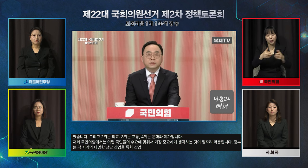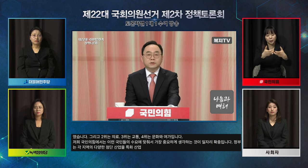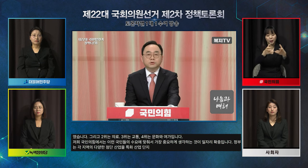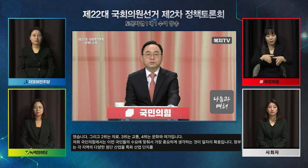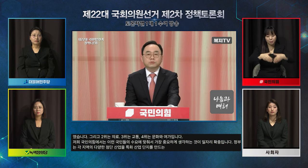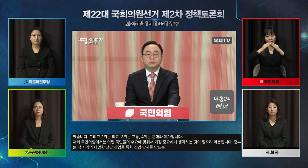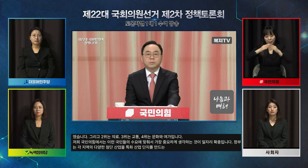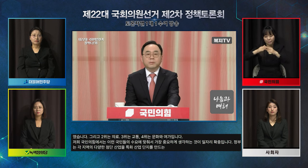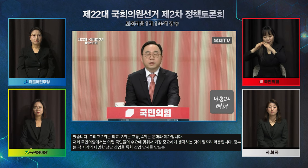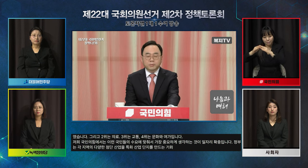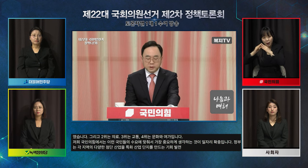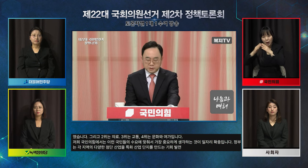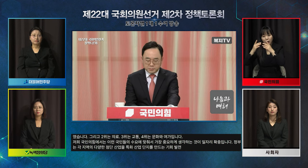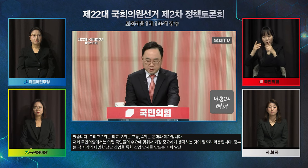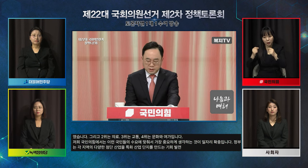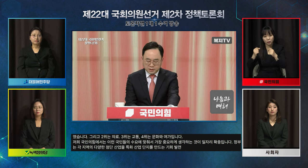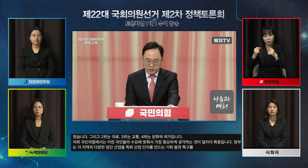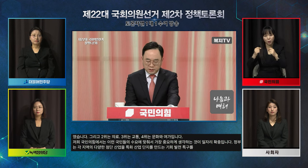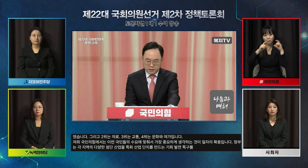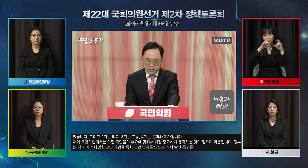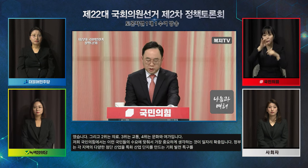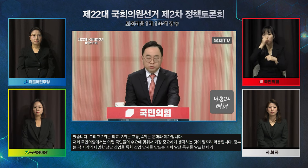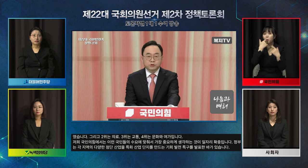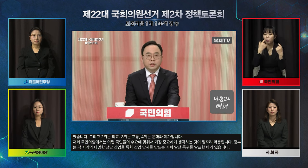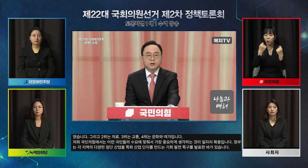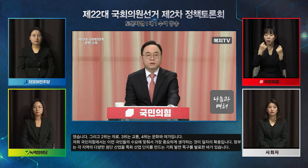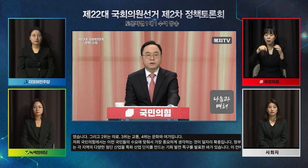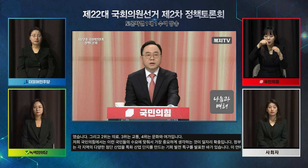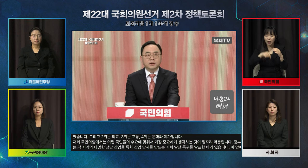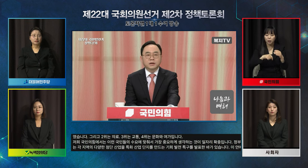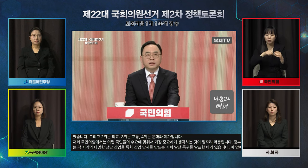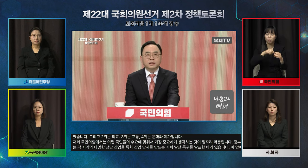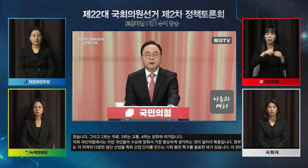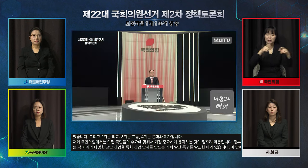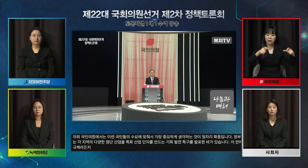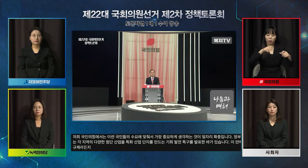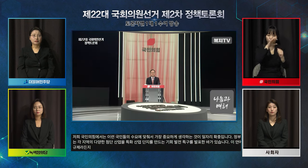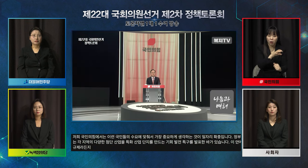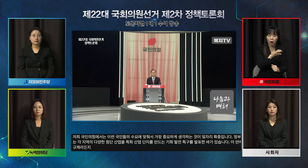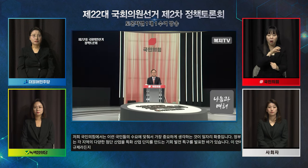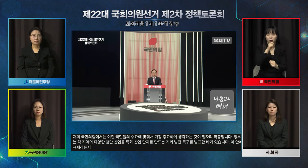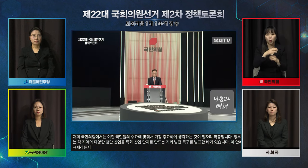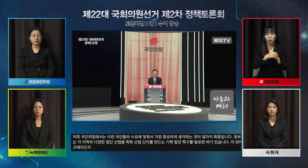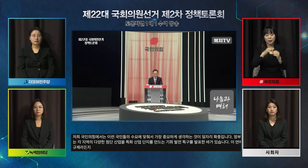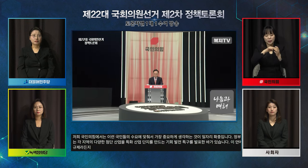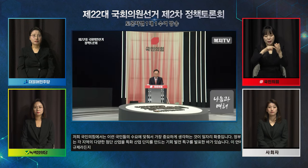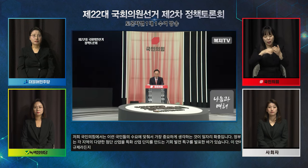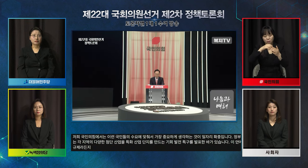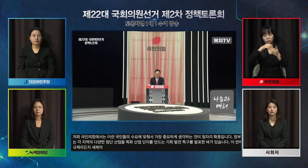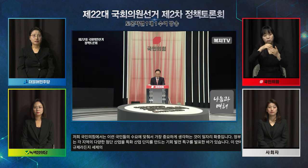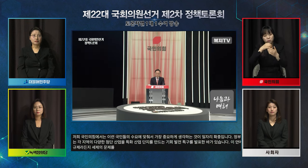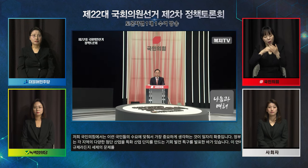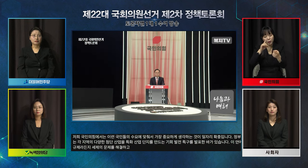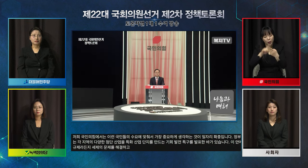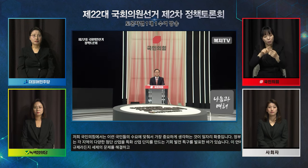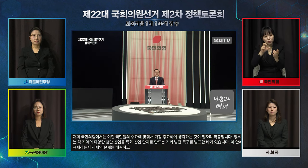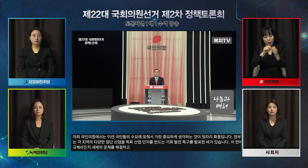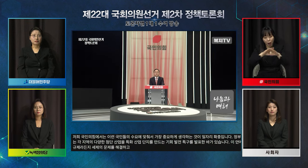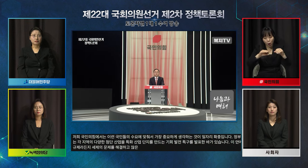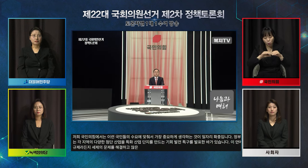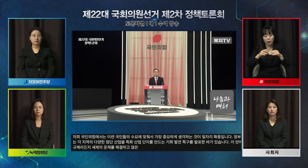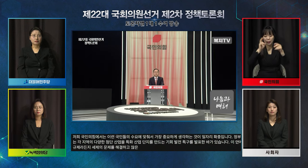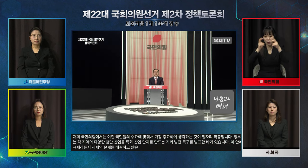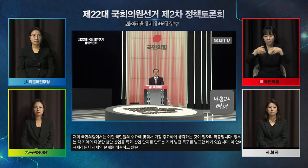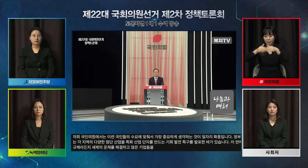기회발전특구를 발표한 바가 있습니다. 이 안에 규제라든가 세제의 문제를 해결하고 많은 기업들을